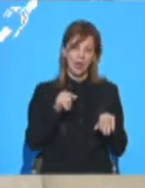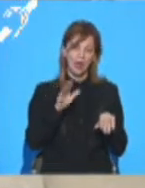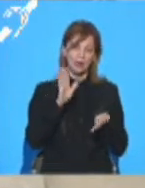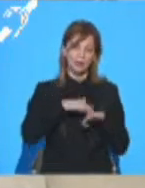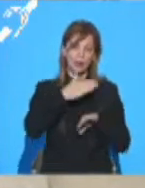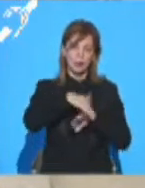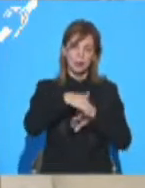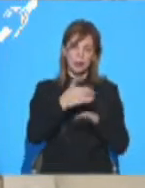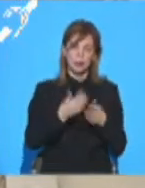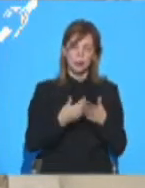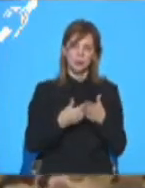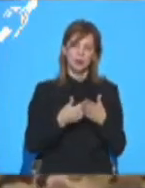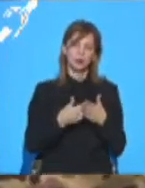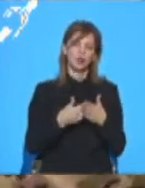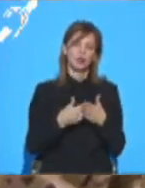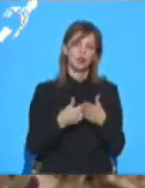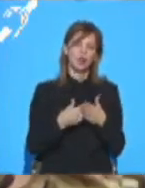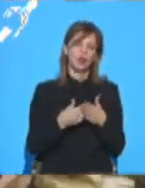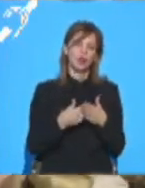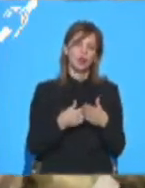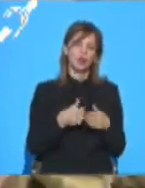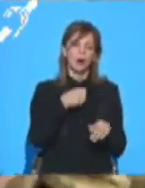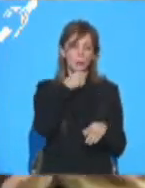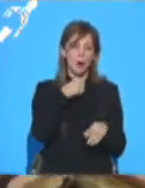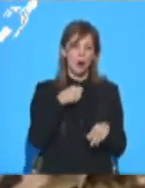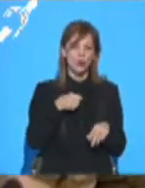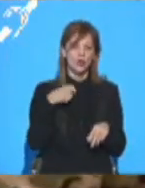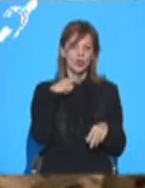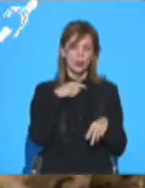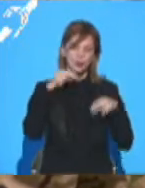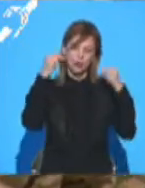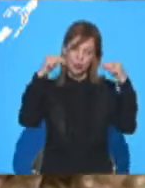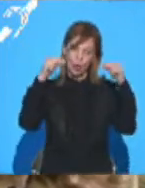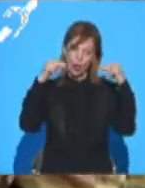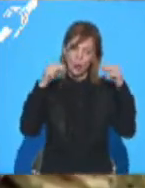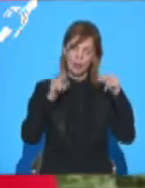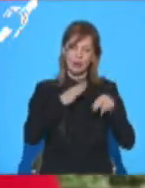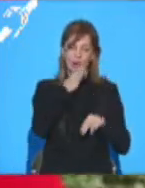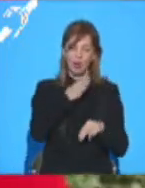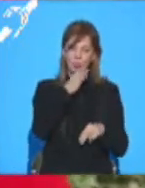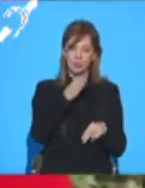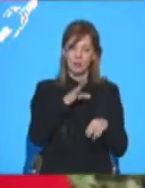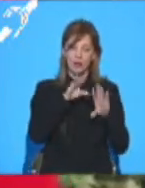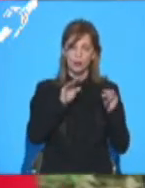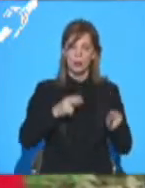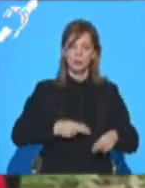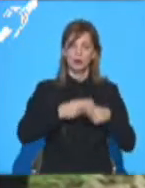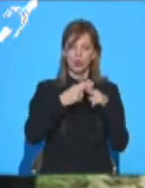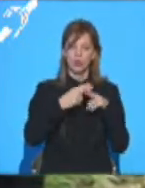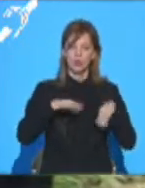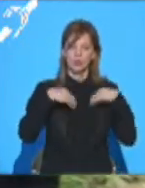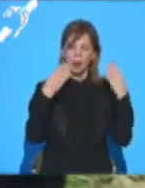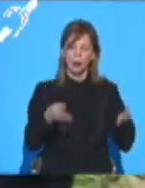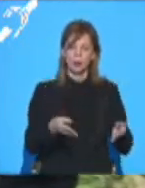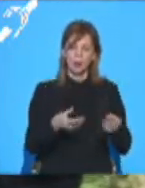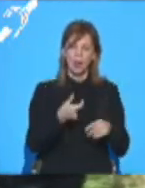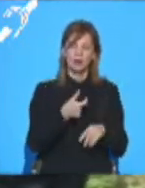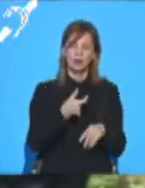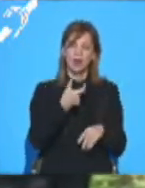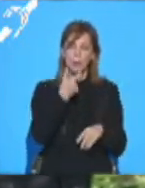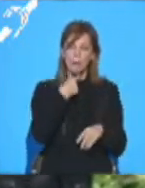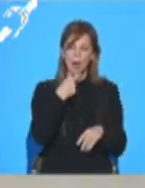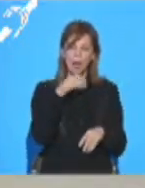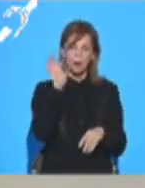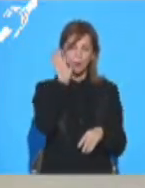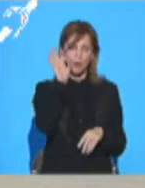a aduce spiritul Crăciunului. În timpul defilării s-au cântat colinde, iar mai multe ajutoare ale lui Moș Crăciun au împărțit nuci și